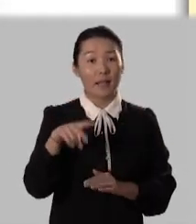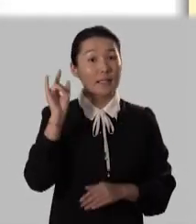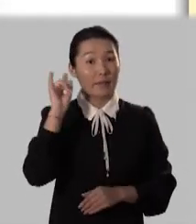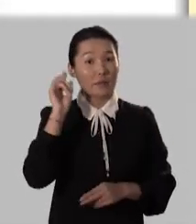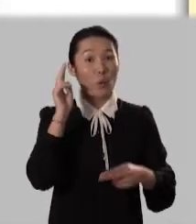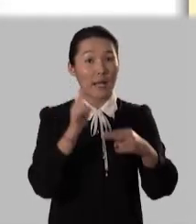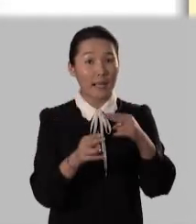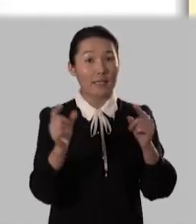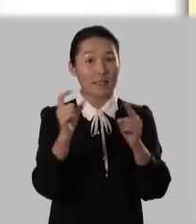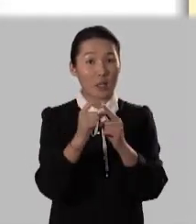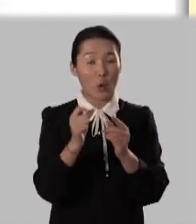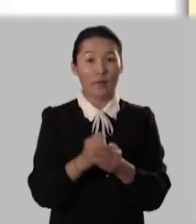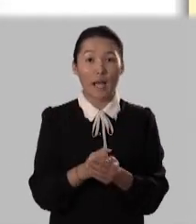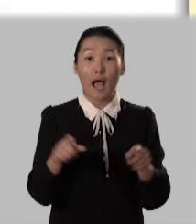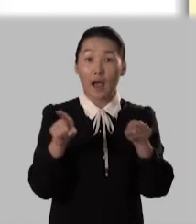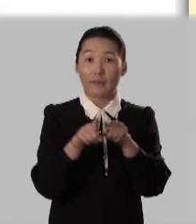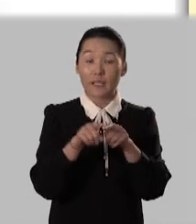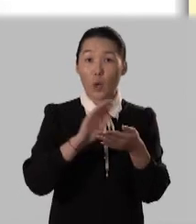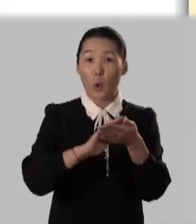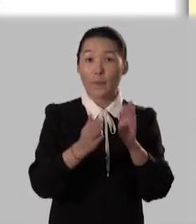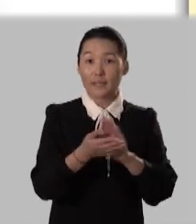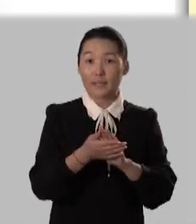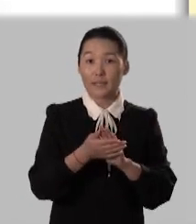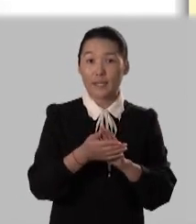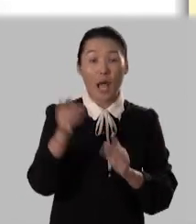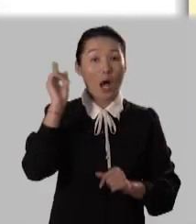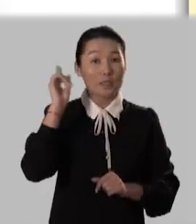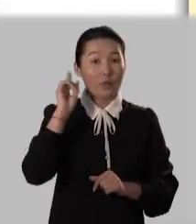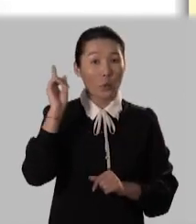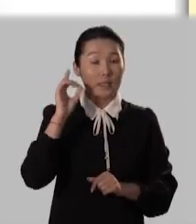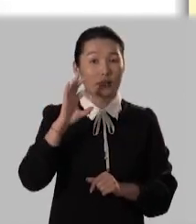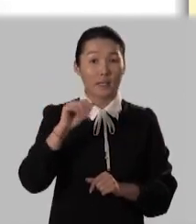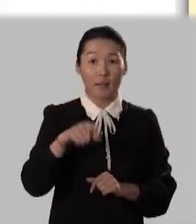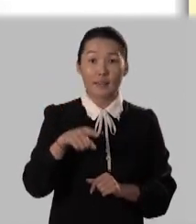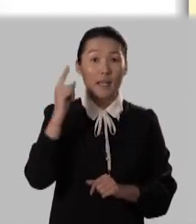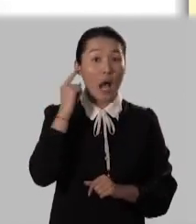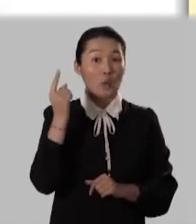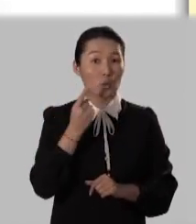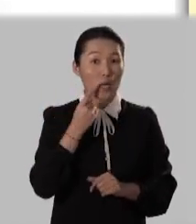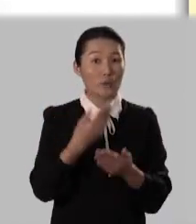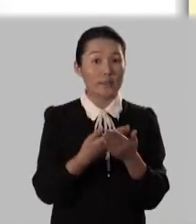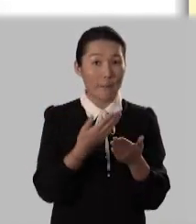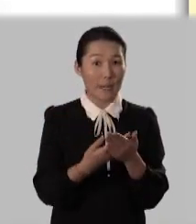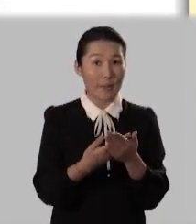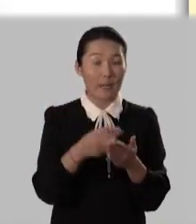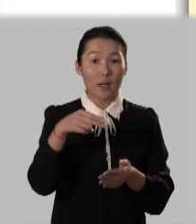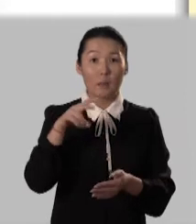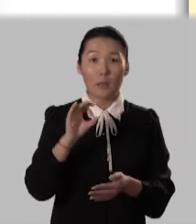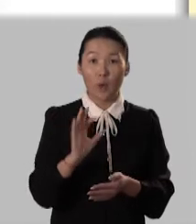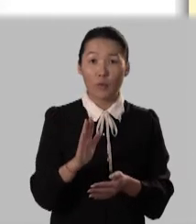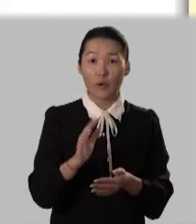слова в такой позиции звонкие согласные оглушаются например плов